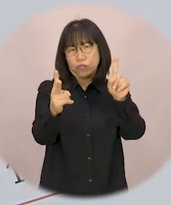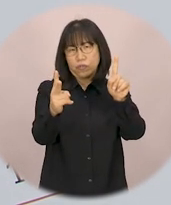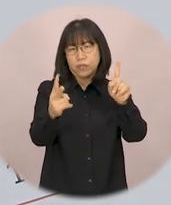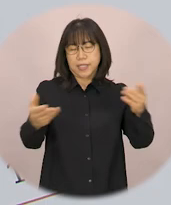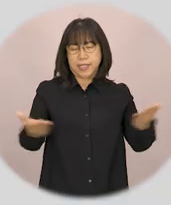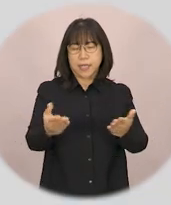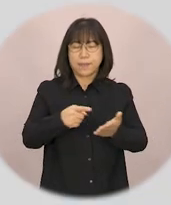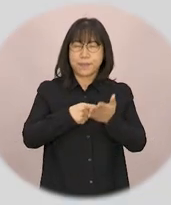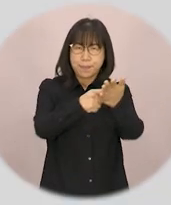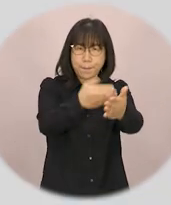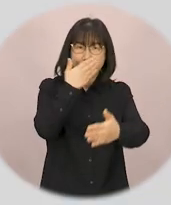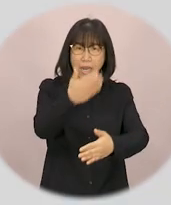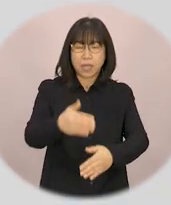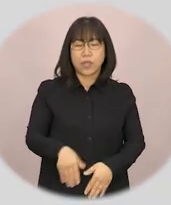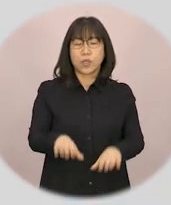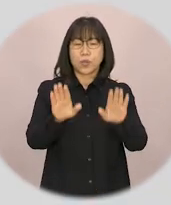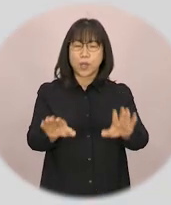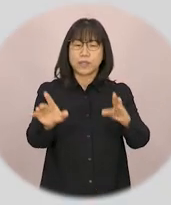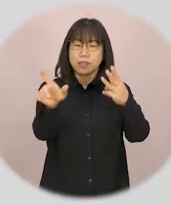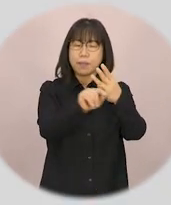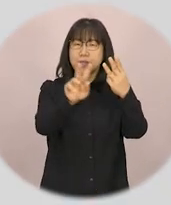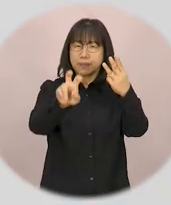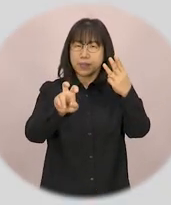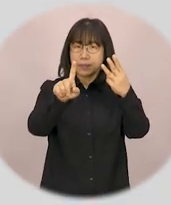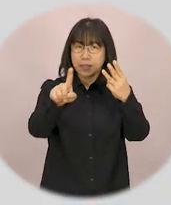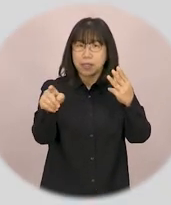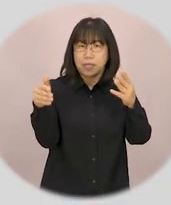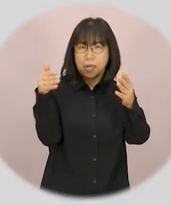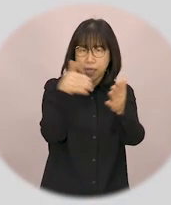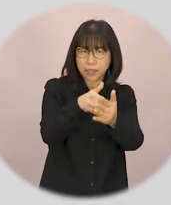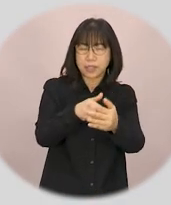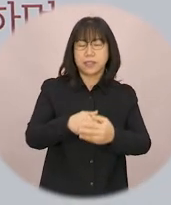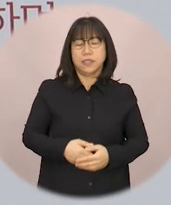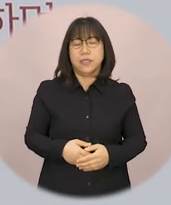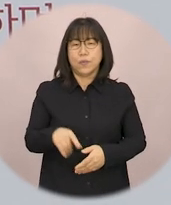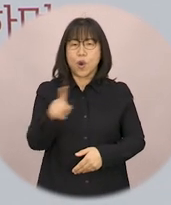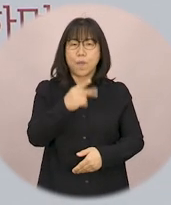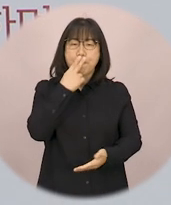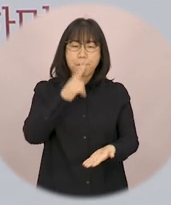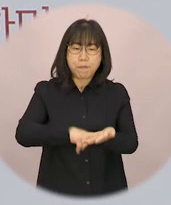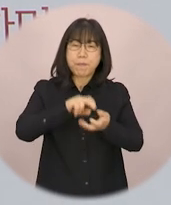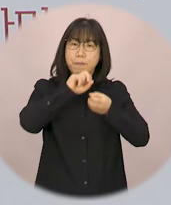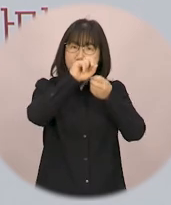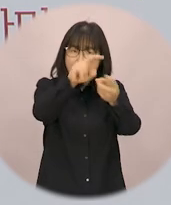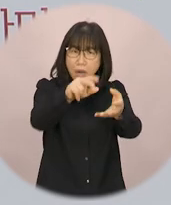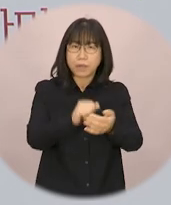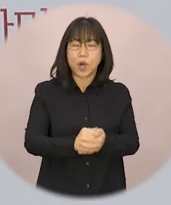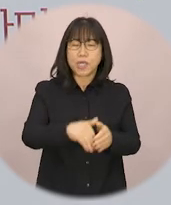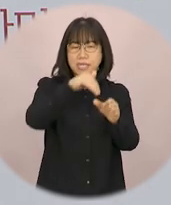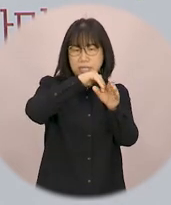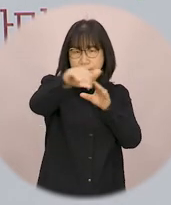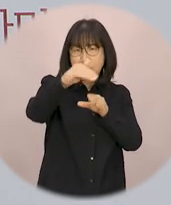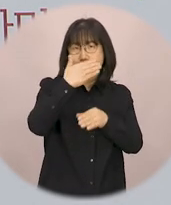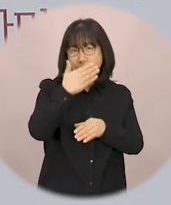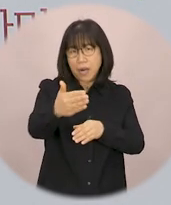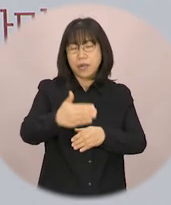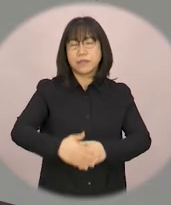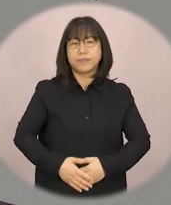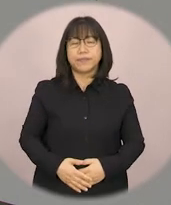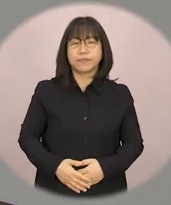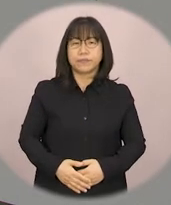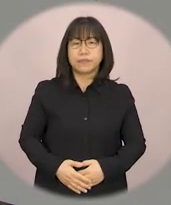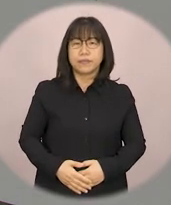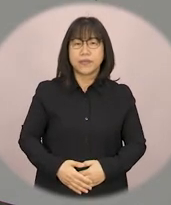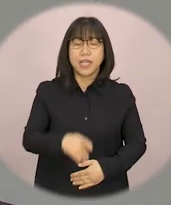뭐 할 수 있습니다 접수는 오는 31일까지 우편 또는 이메일로 뭐 신청서와 bi 를